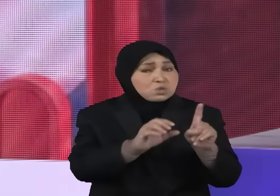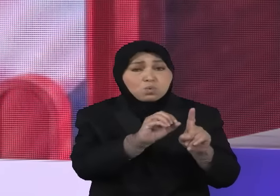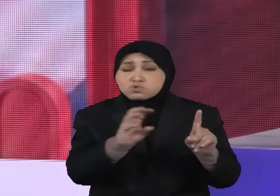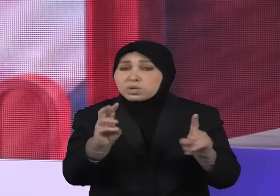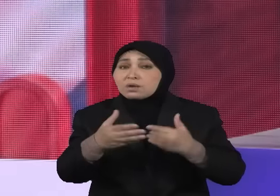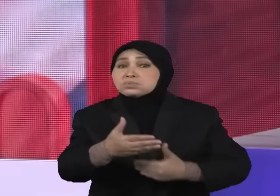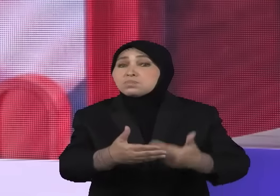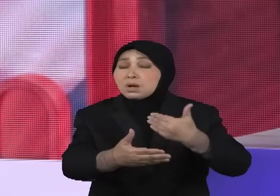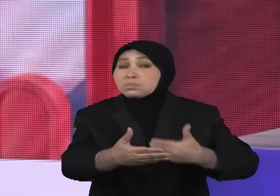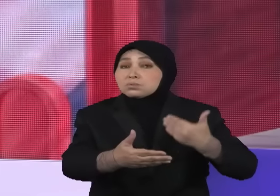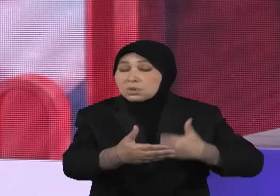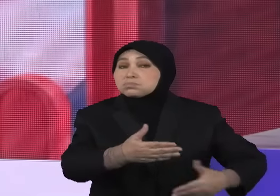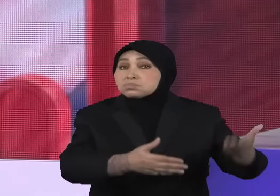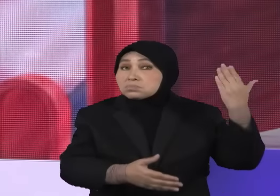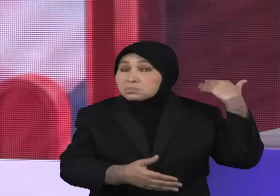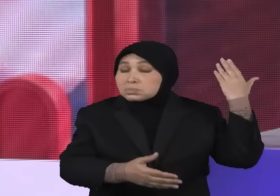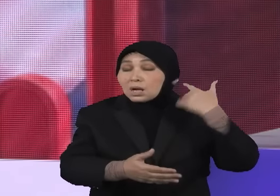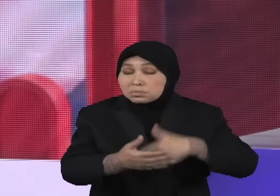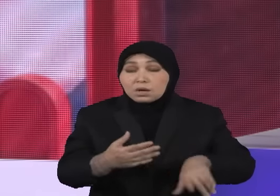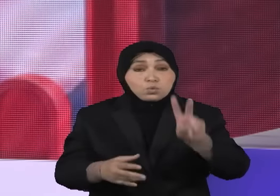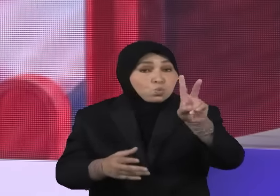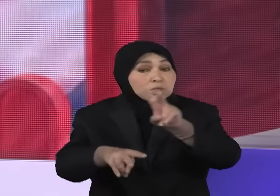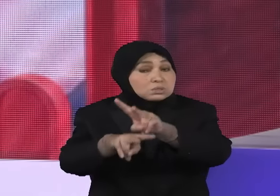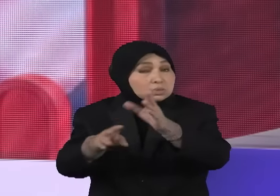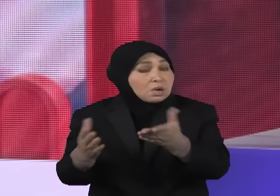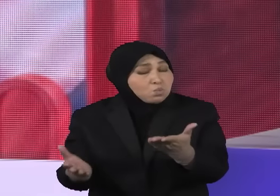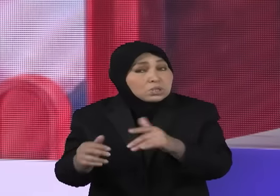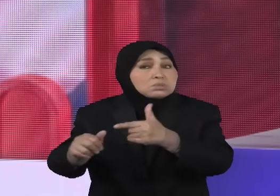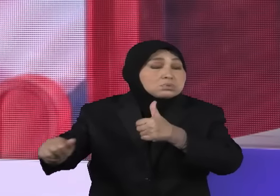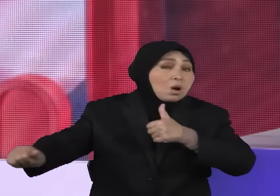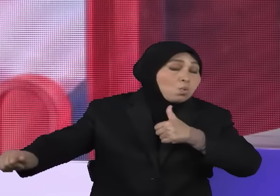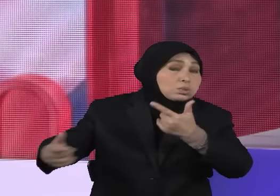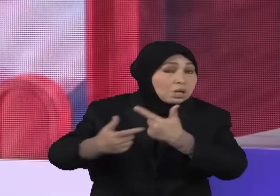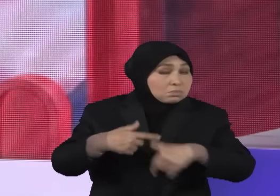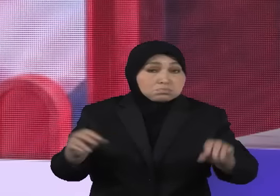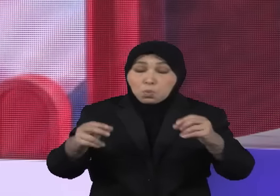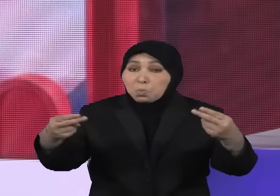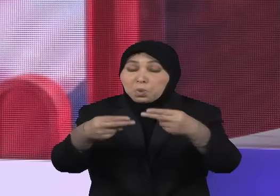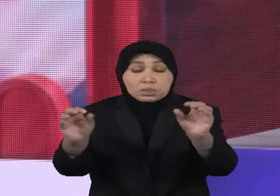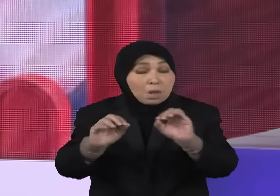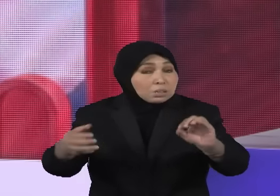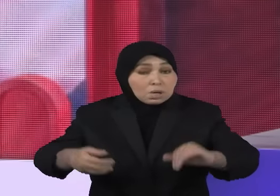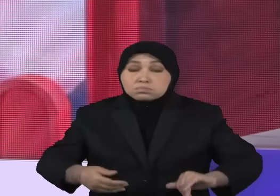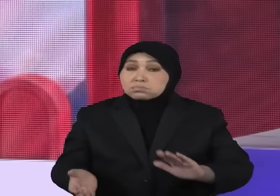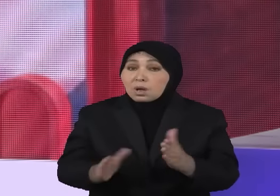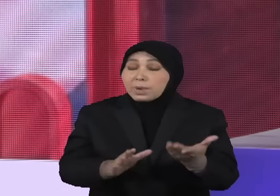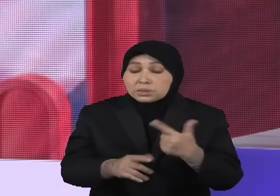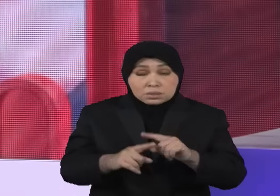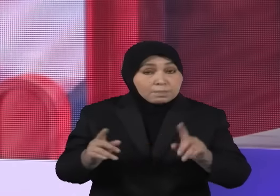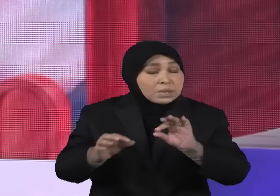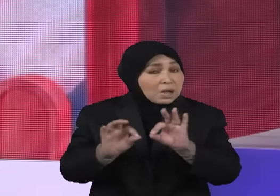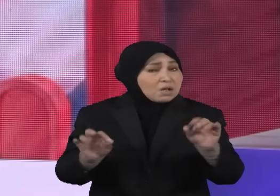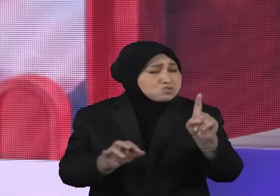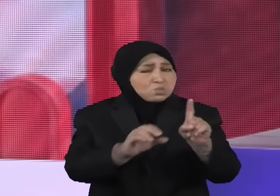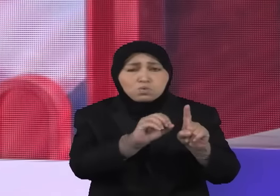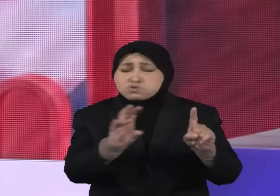ini, dalam episod sebelum ini, bercakap tentang dua saksi yang mungkin jauh daripada si mati, tetapi di dalam ayat yang